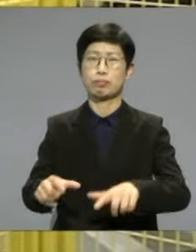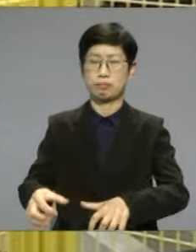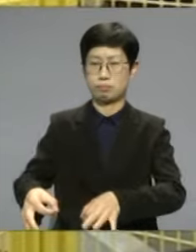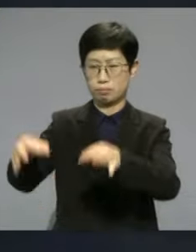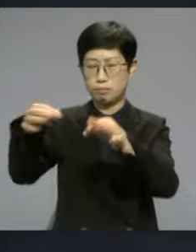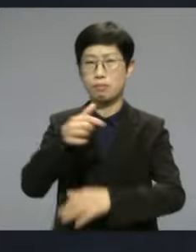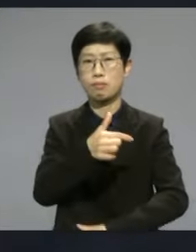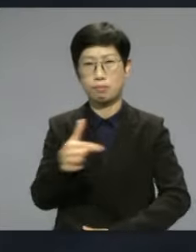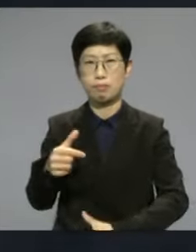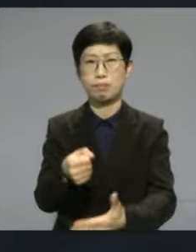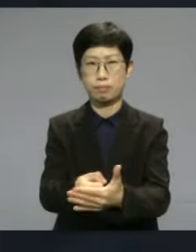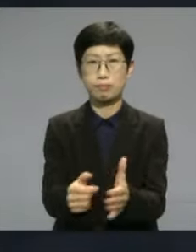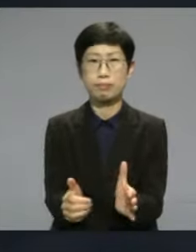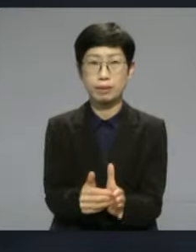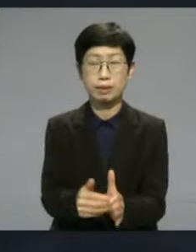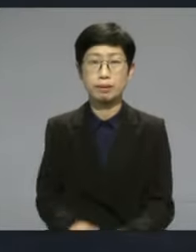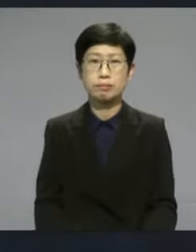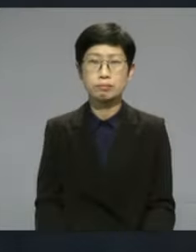폭으로